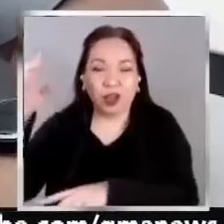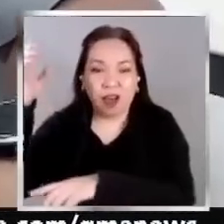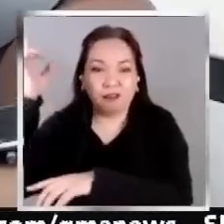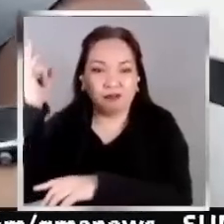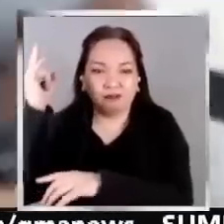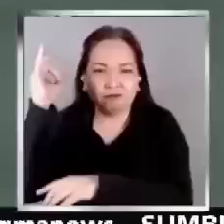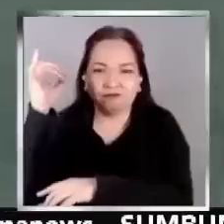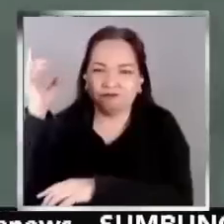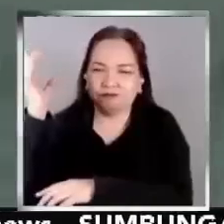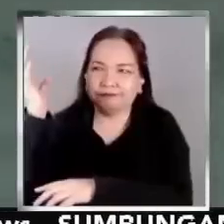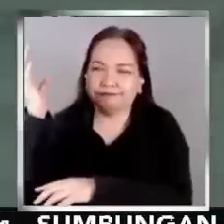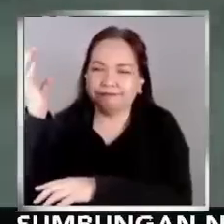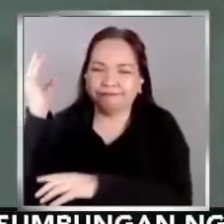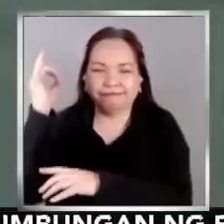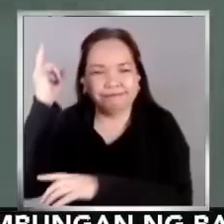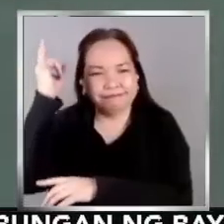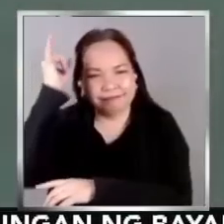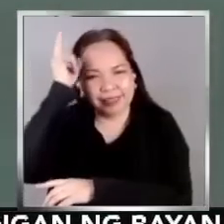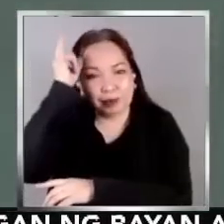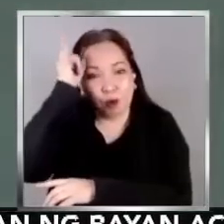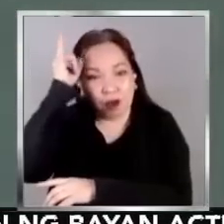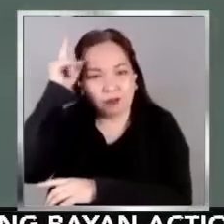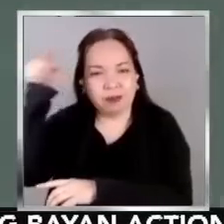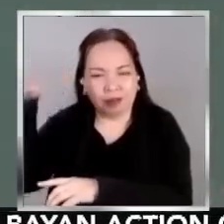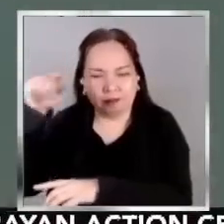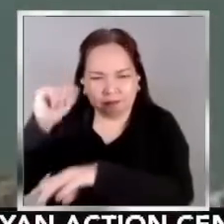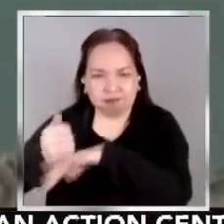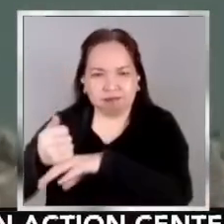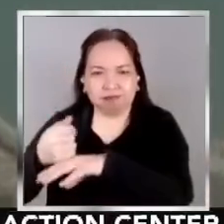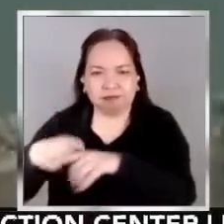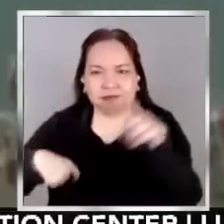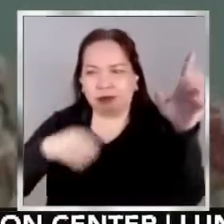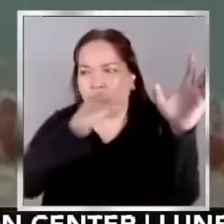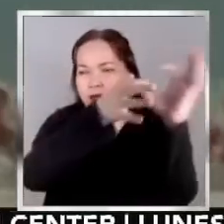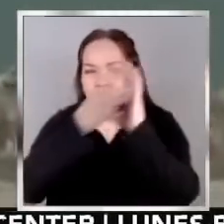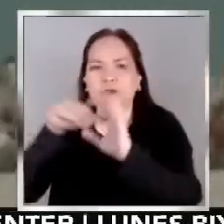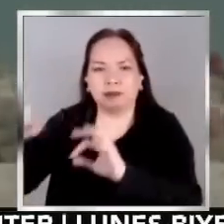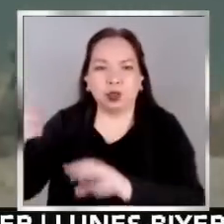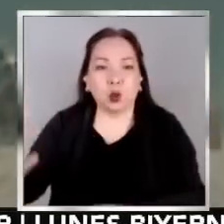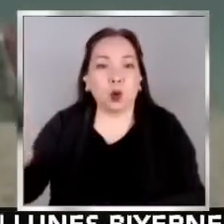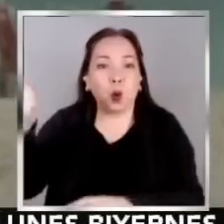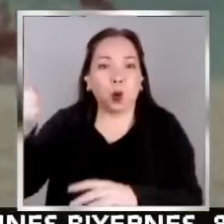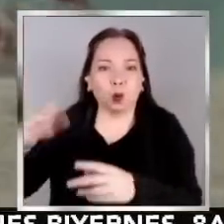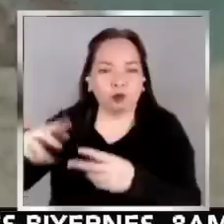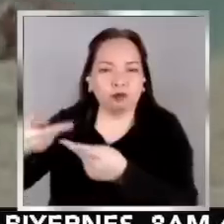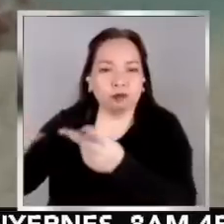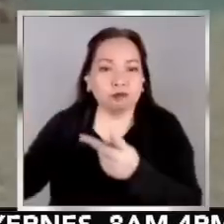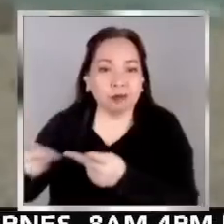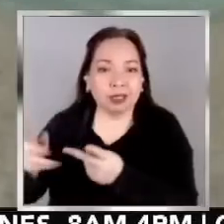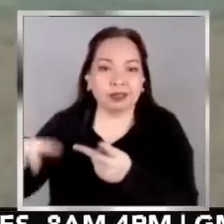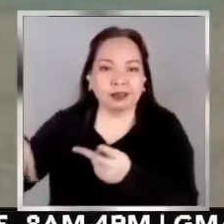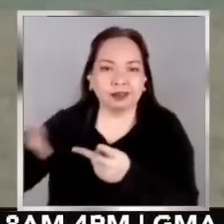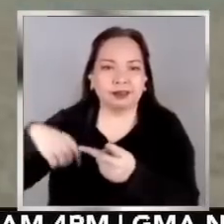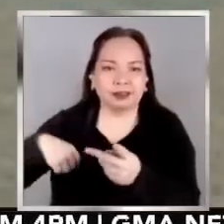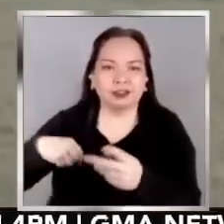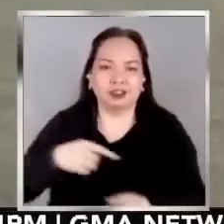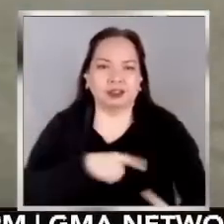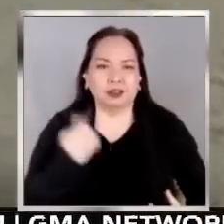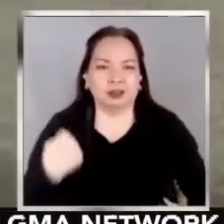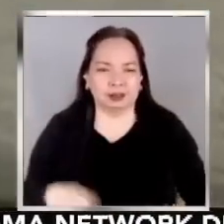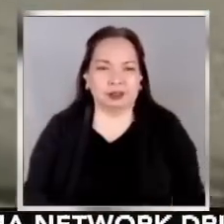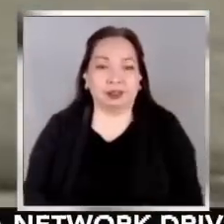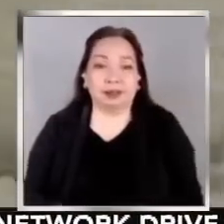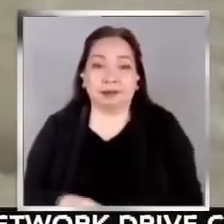na raw kami. Karaniwang makukuha ang mga ganitong text kapag lumalapag ang telco subscriber sa ibang bansa. Pero sa pagkakataong